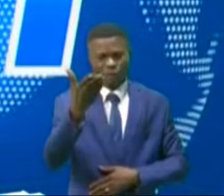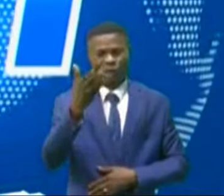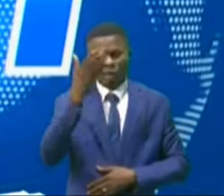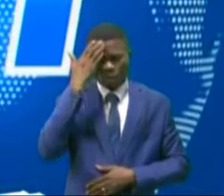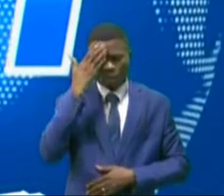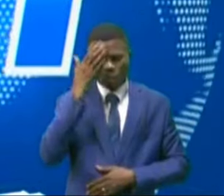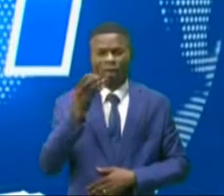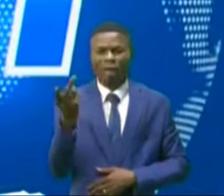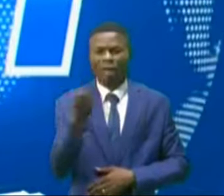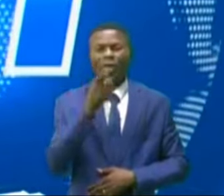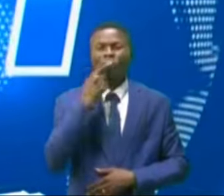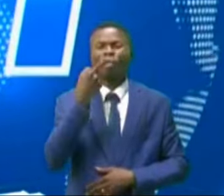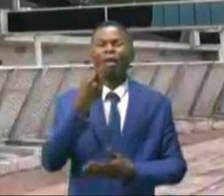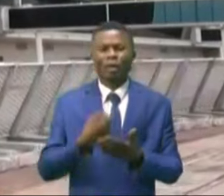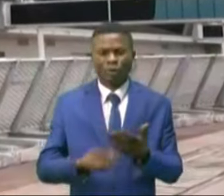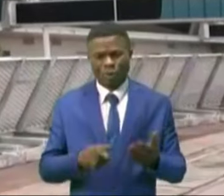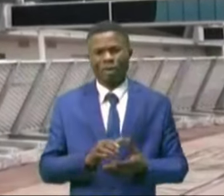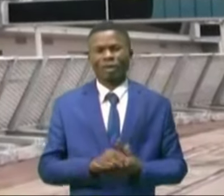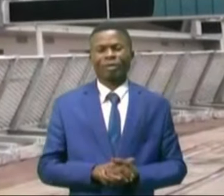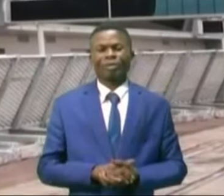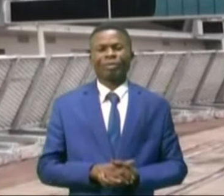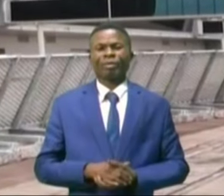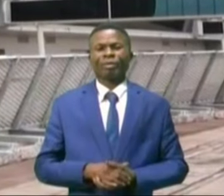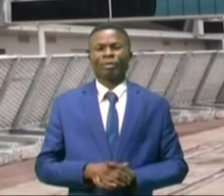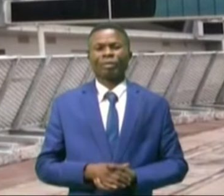Mazé Mwakoumanya.